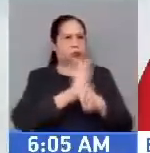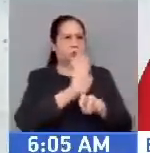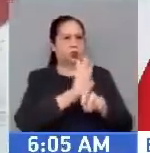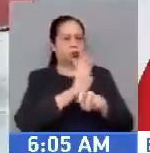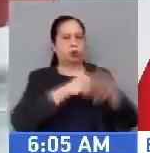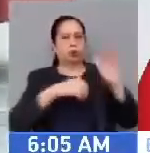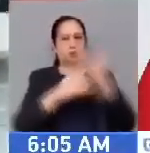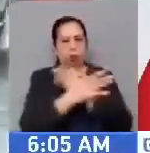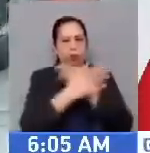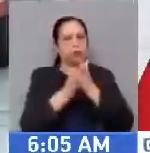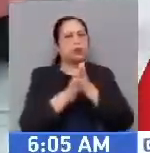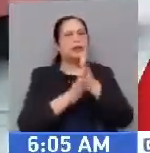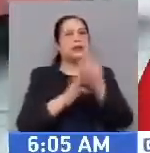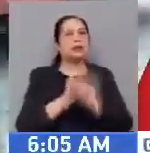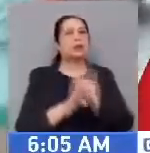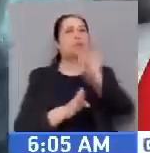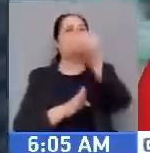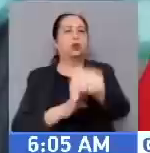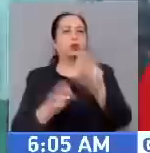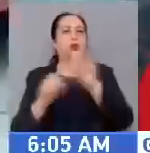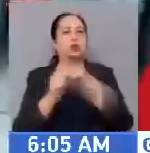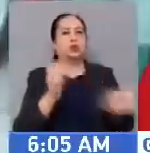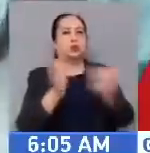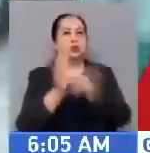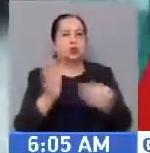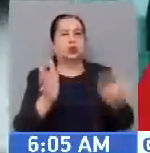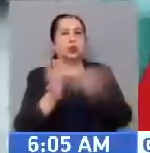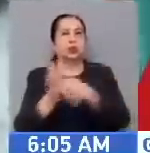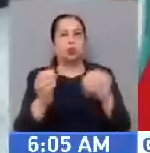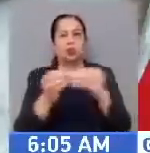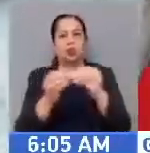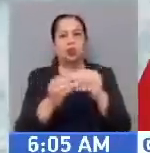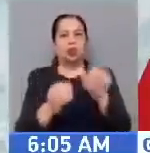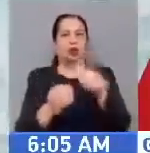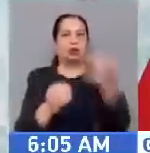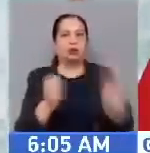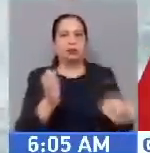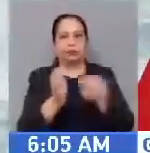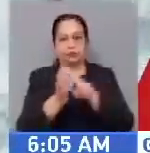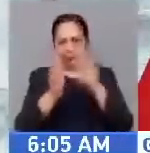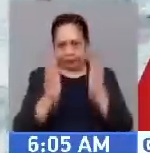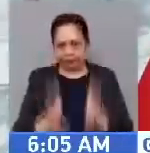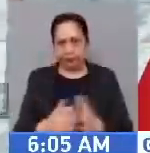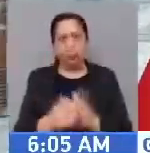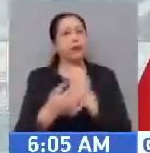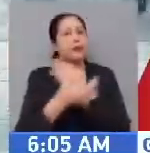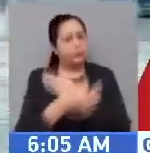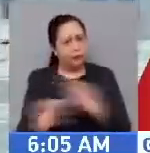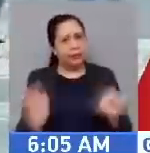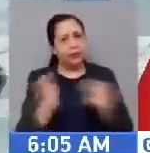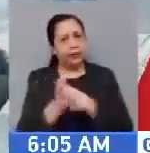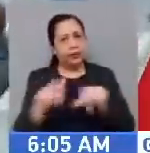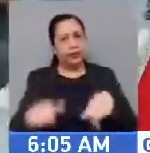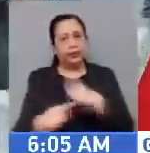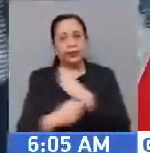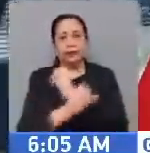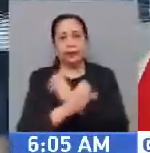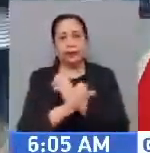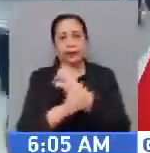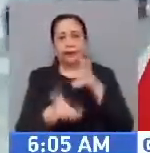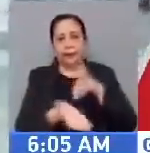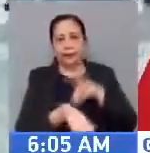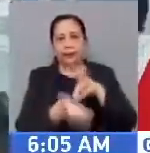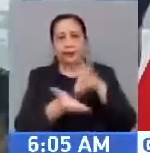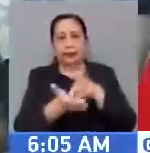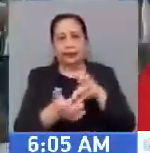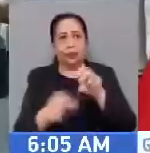na doon para din naman makapagsakay ng iba pang mga pasahero. Libre po yung sakay dito sa EDSA Carousel. Kaya samantala hindi mga kapuso